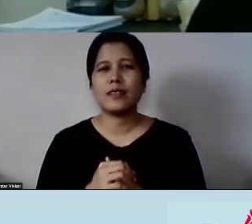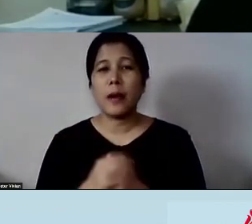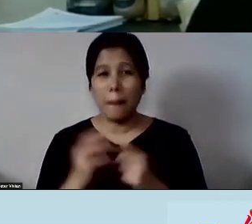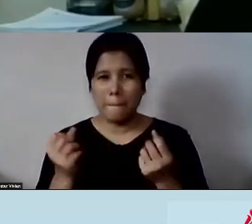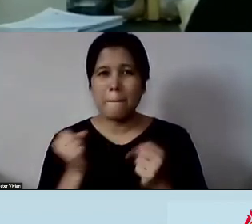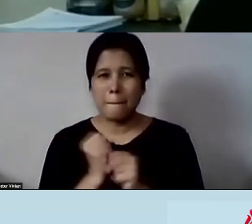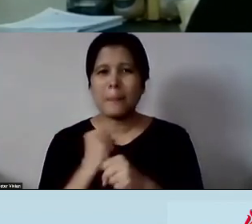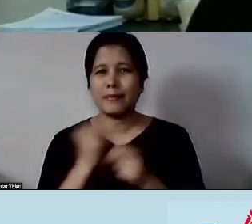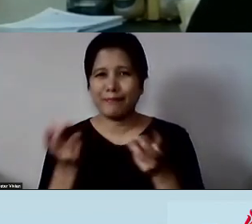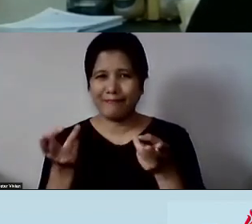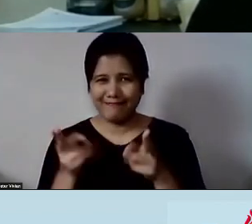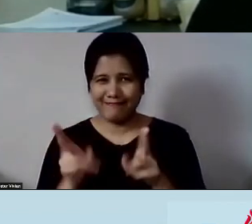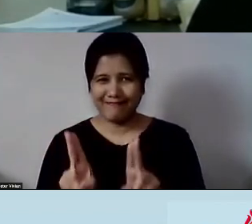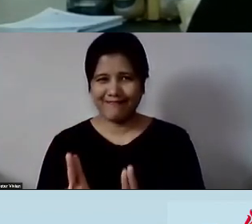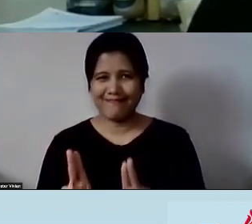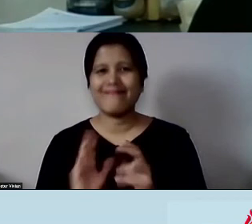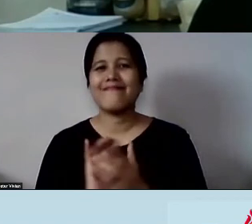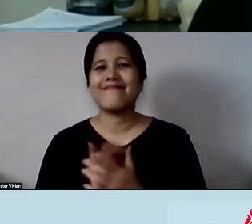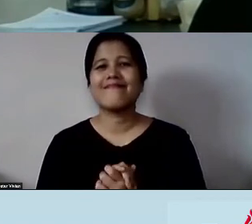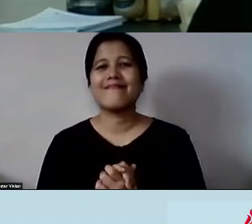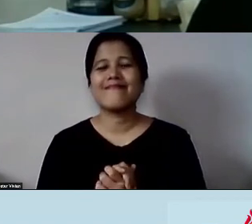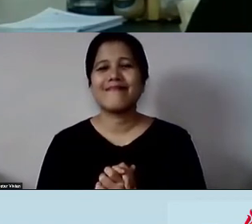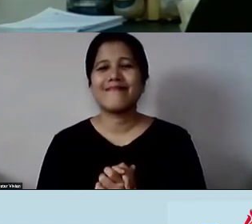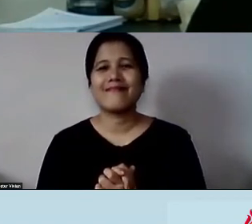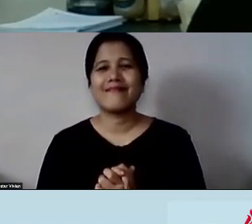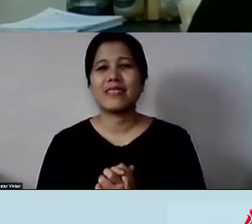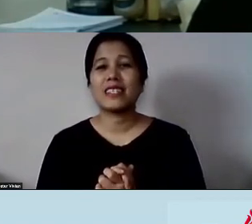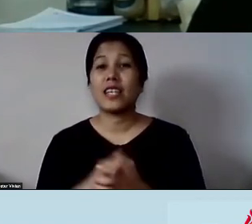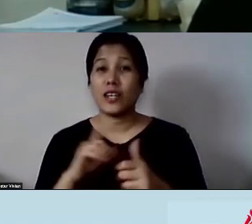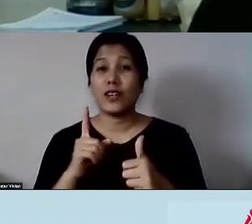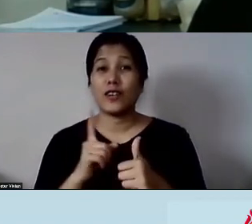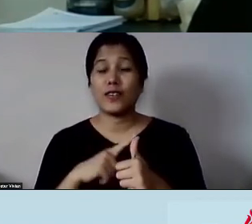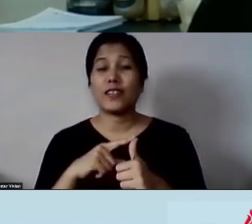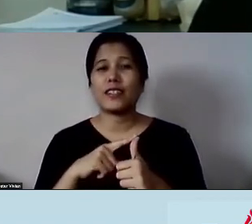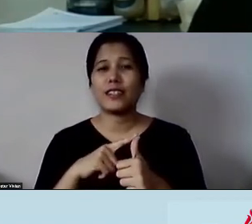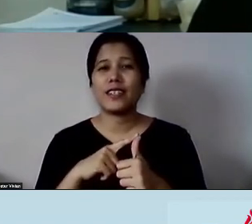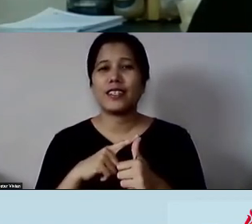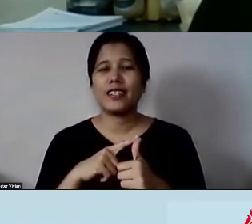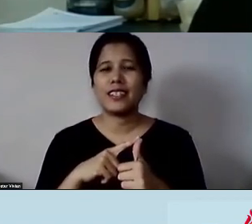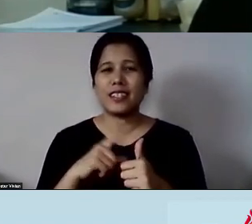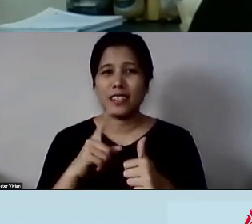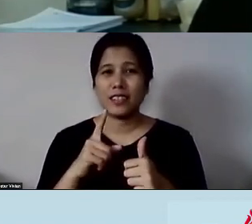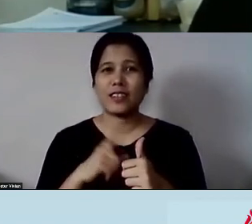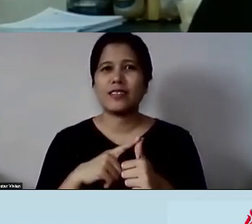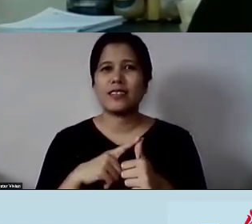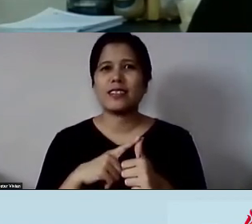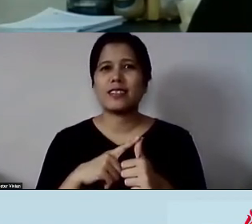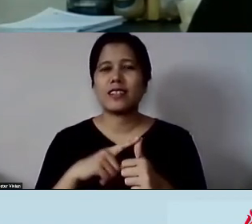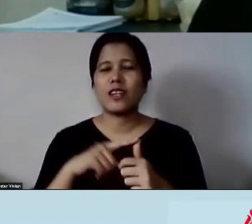happen. Dito sa first quarter ng 2021, kung kakaya ninyo yun eh.